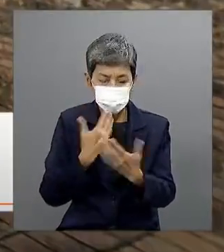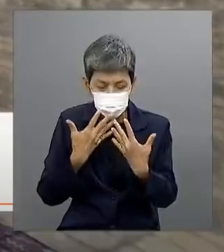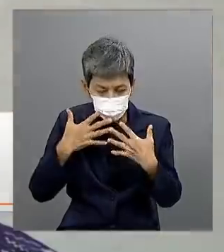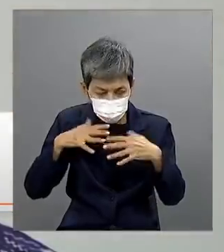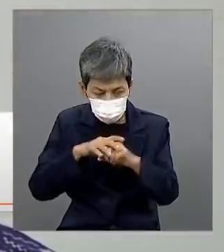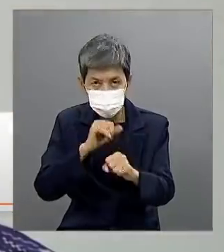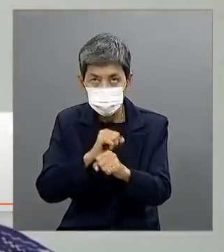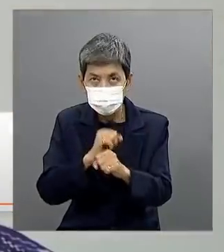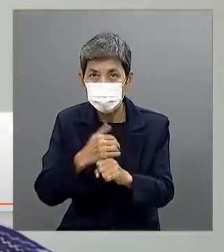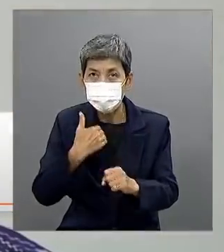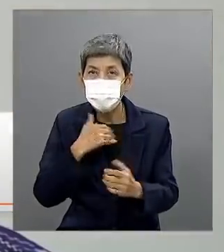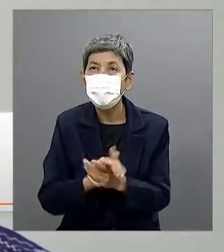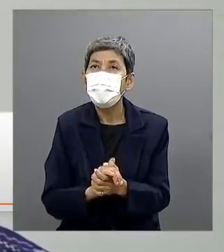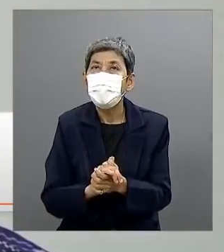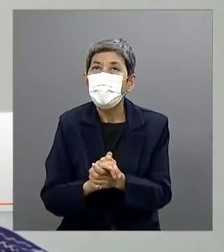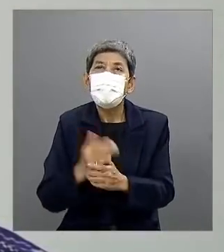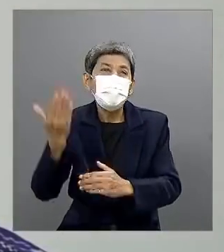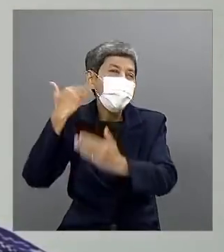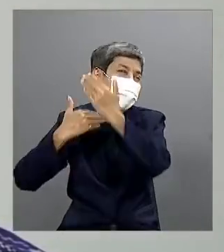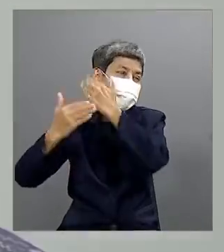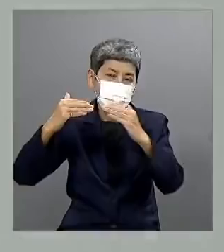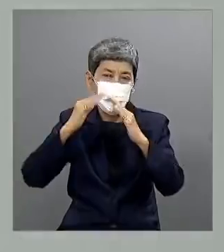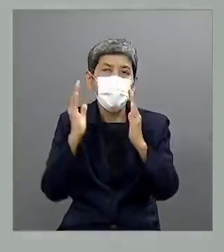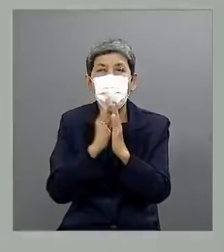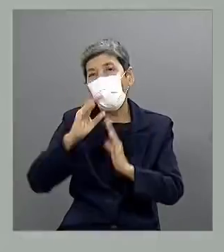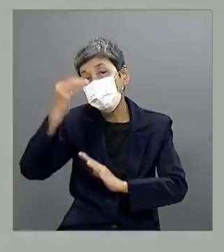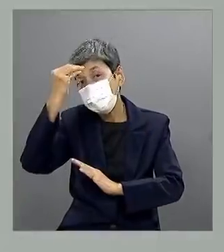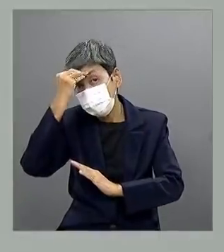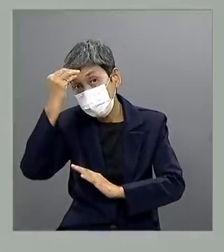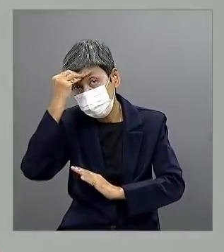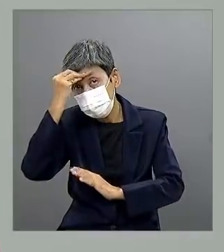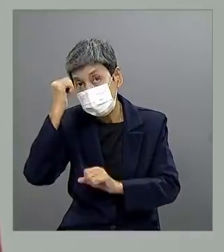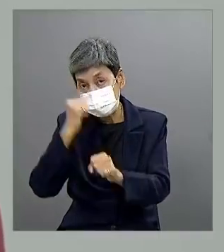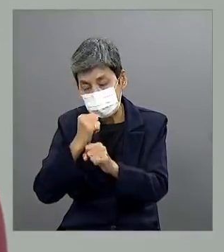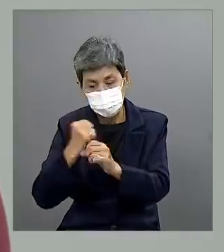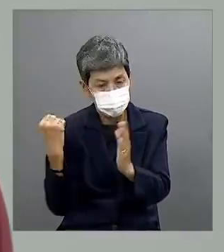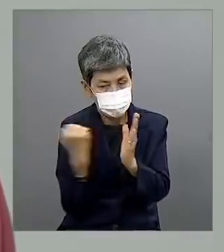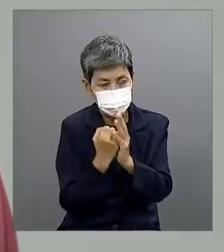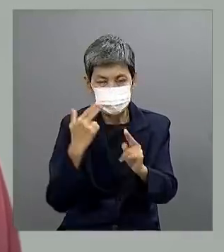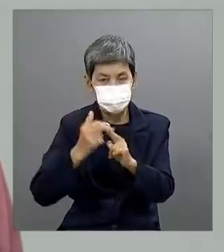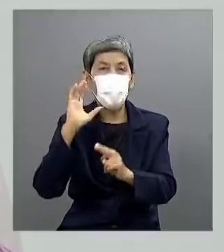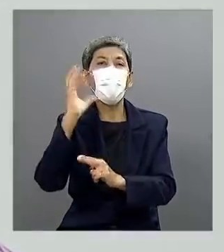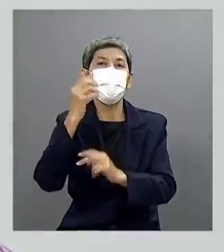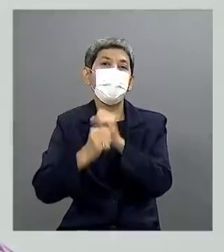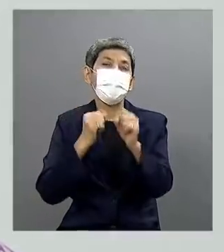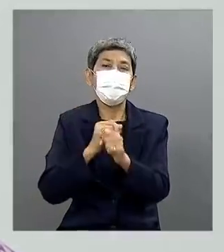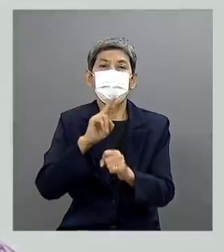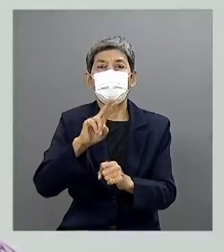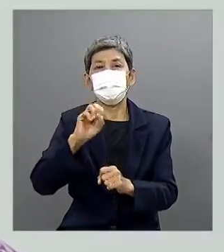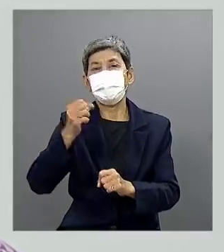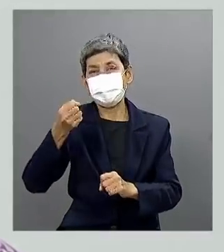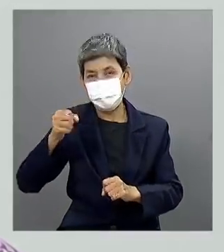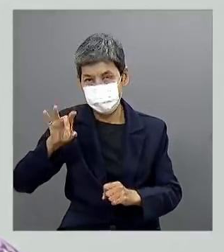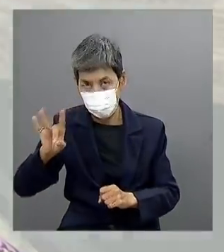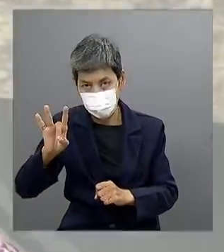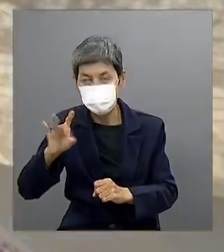โวบิในซึ่งเป็นวัดในประเทศญี่ปุ่นที่ได้รับการขึ้นทะเบียนเป็นมรดกโลกเมื่อปี2018ค่ะถือว่าเป็นการผส